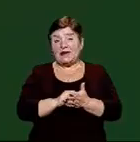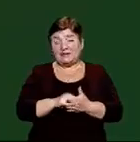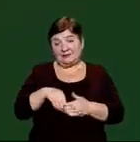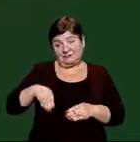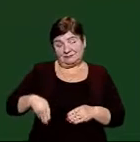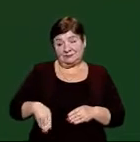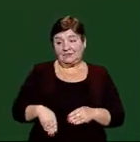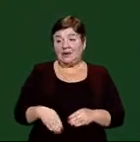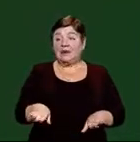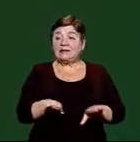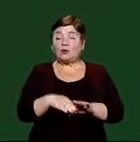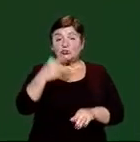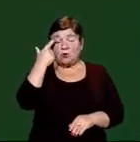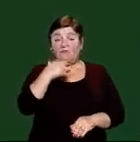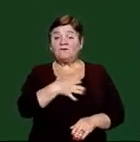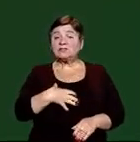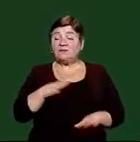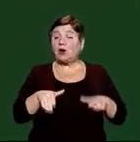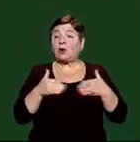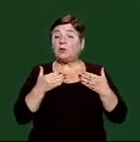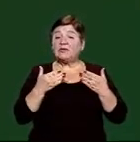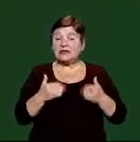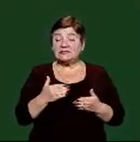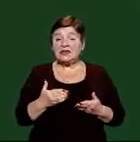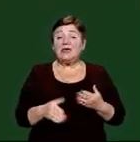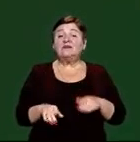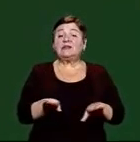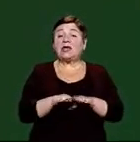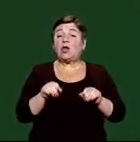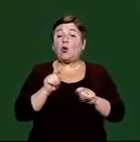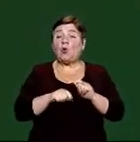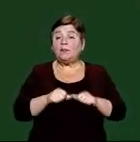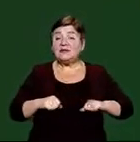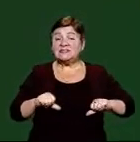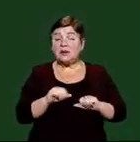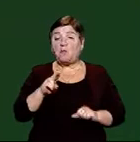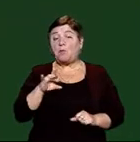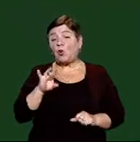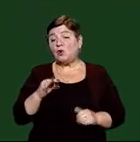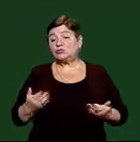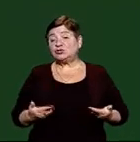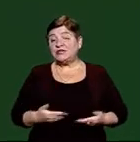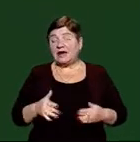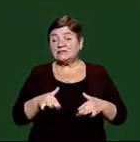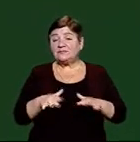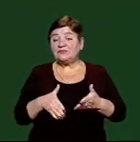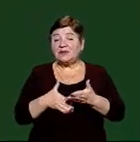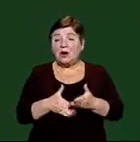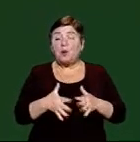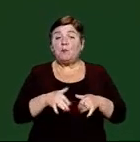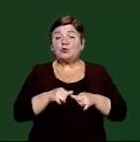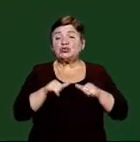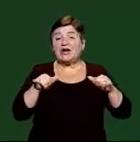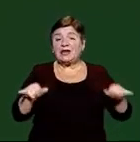собою. Також наголошують на важливості рекомендацій Регіональної комісії ТЕБ та НС про вжиття додаткових заходів з метою протидії